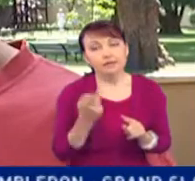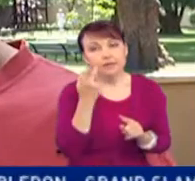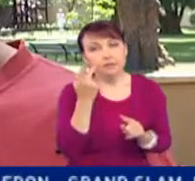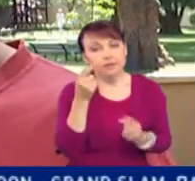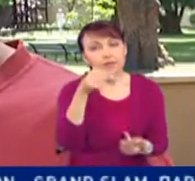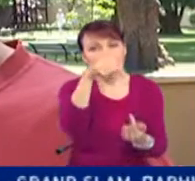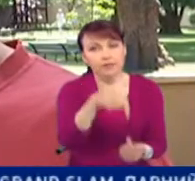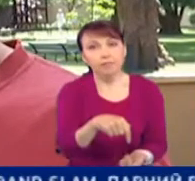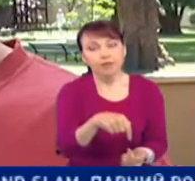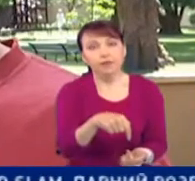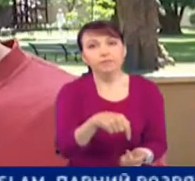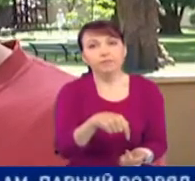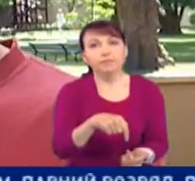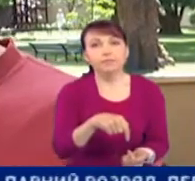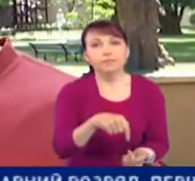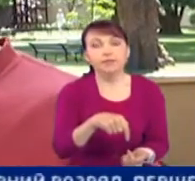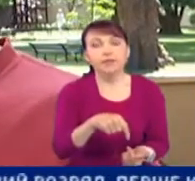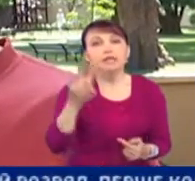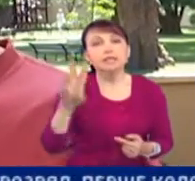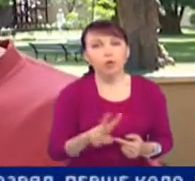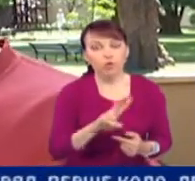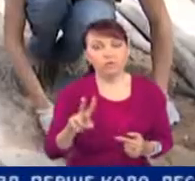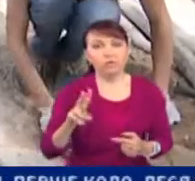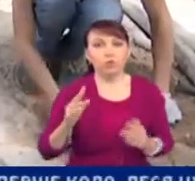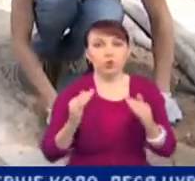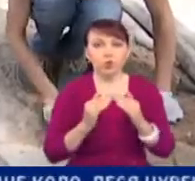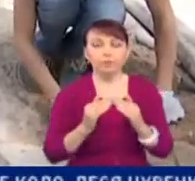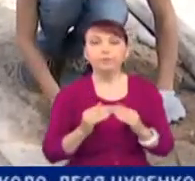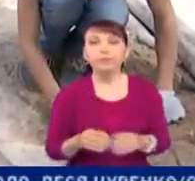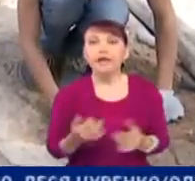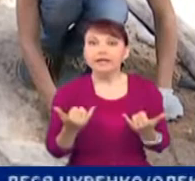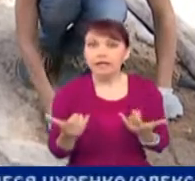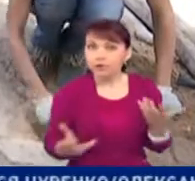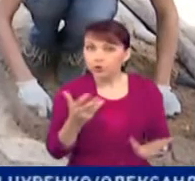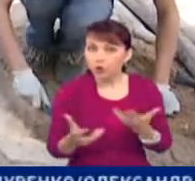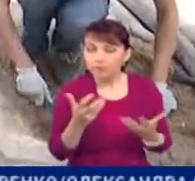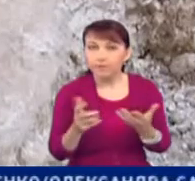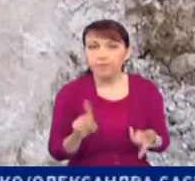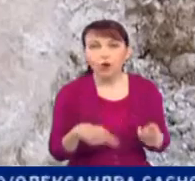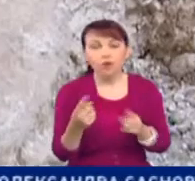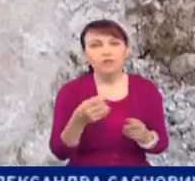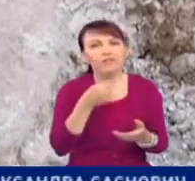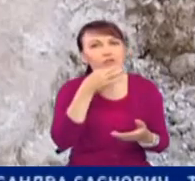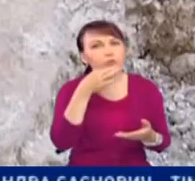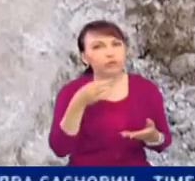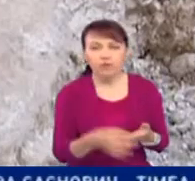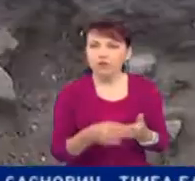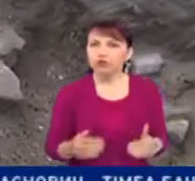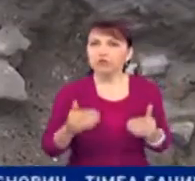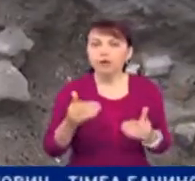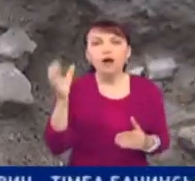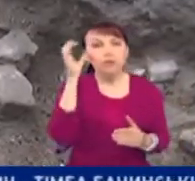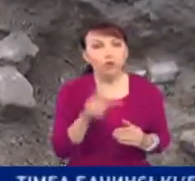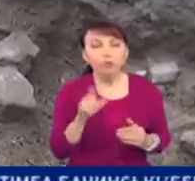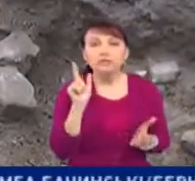притаманний саме церковним спорудам. Зараз розкопки переходять до одного з найвідповідальніших етапів. Науковці